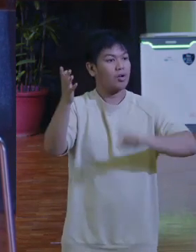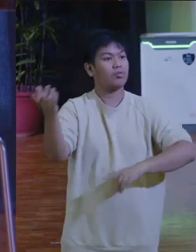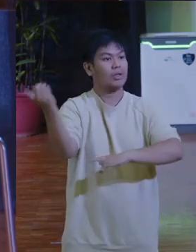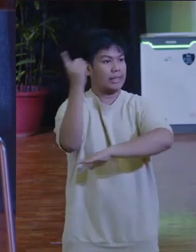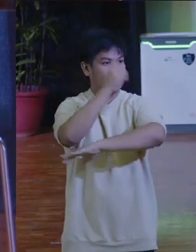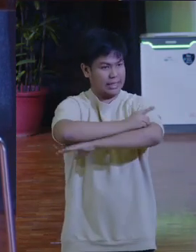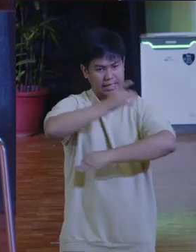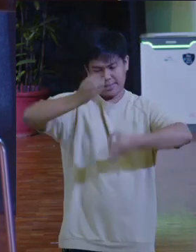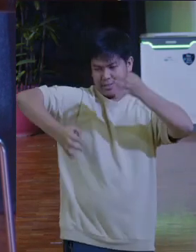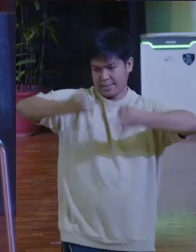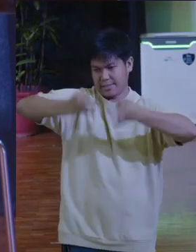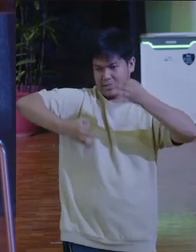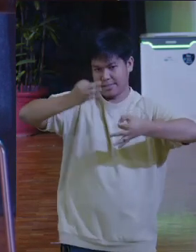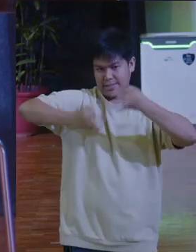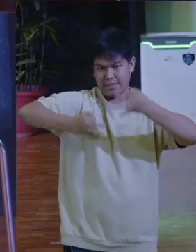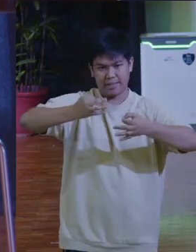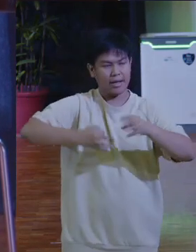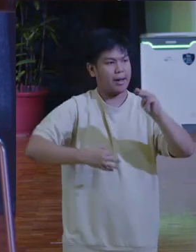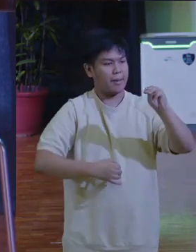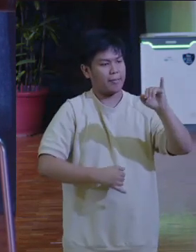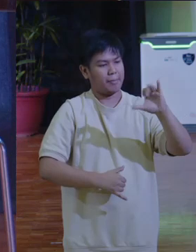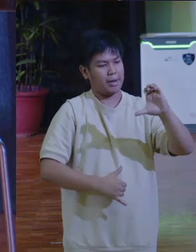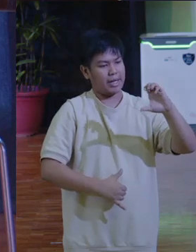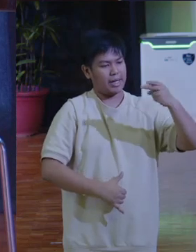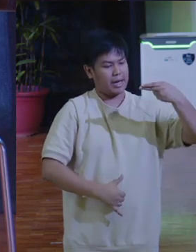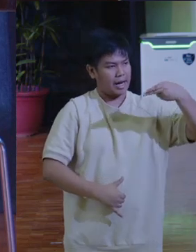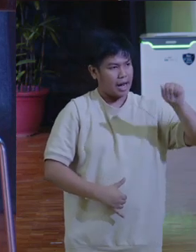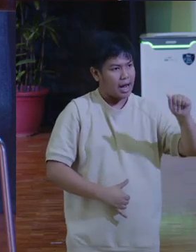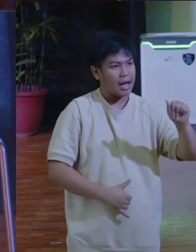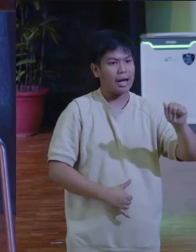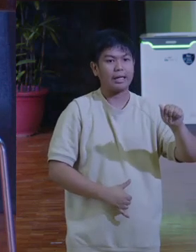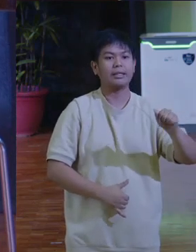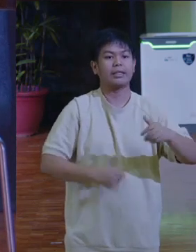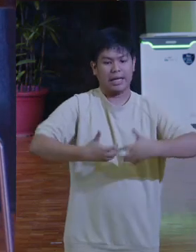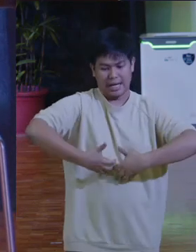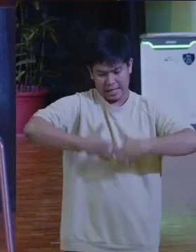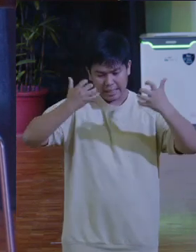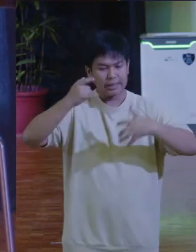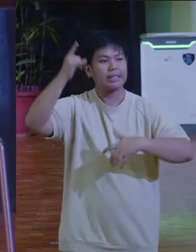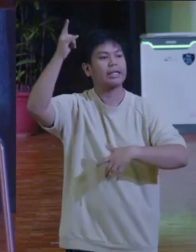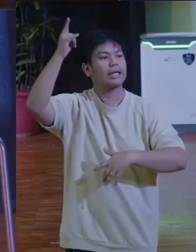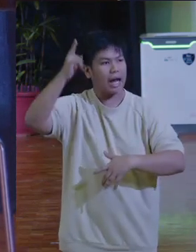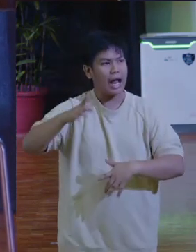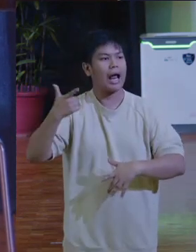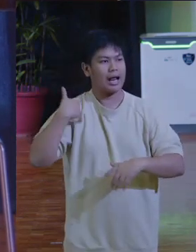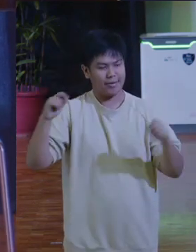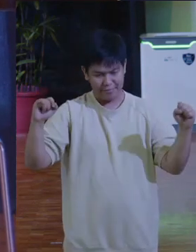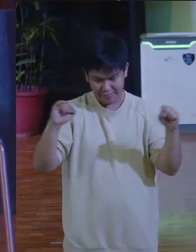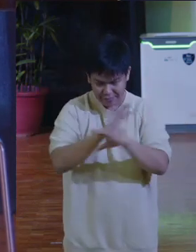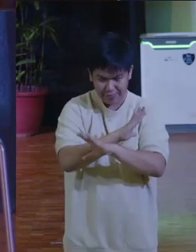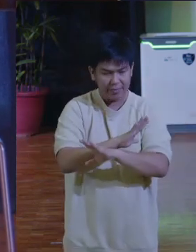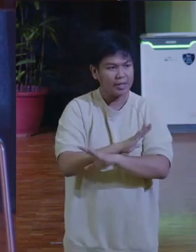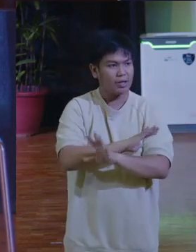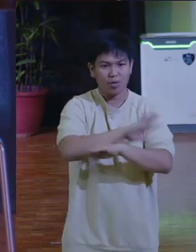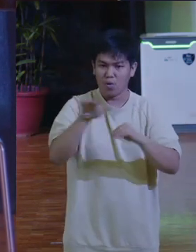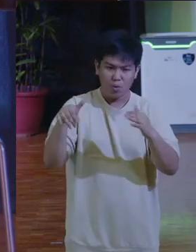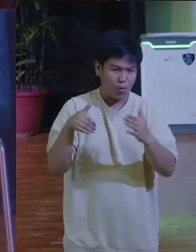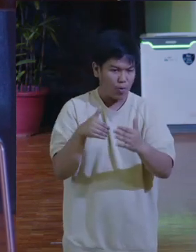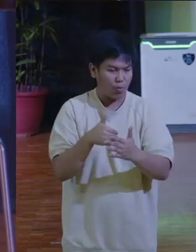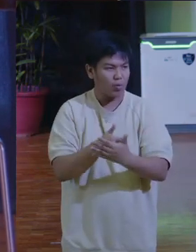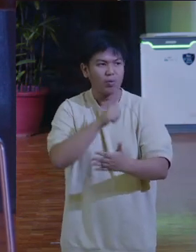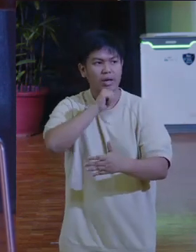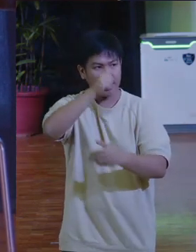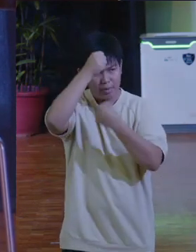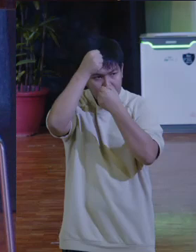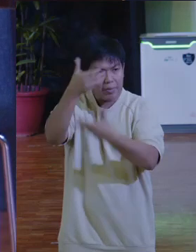of vengeance. Micah 5:15, and in anger and wrath I will execute vengeance on the nations that did not